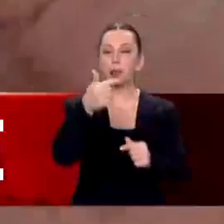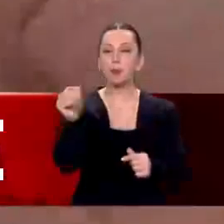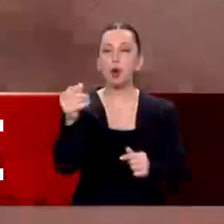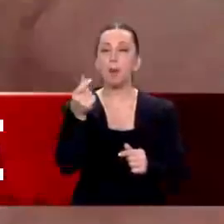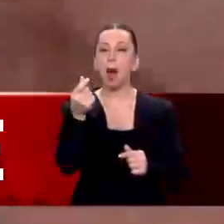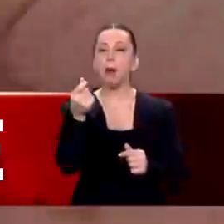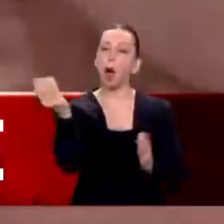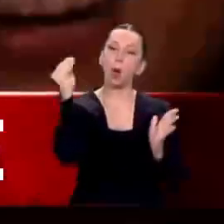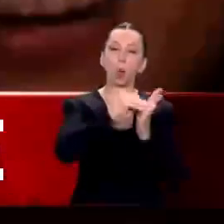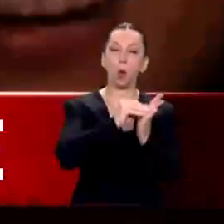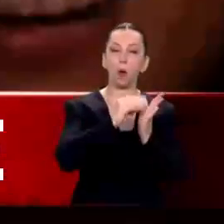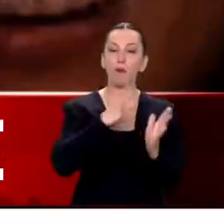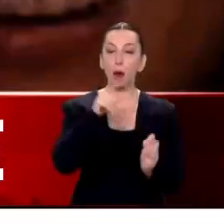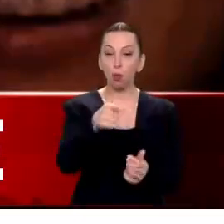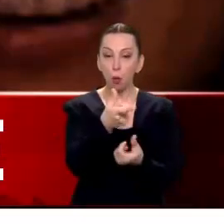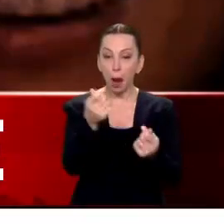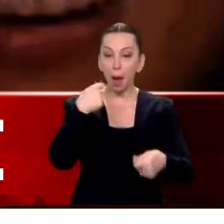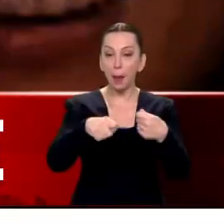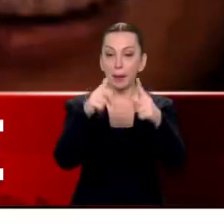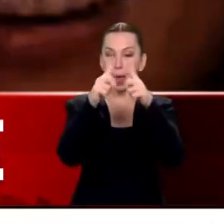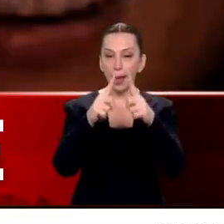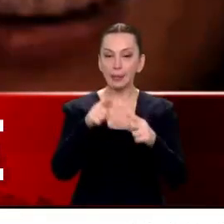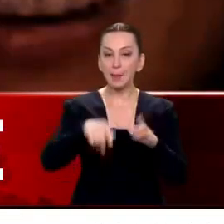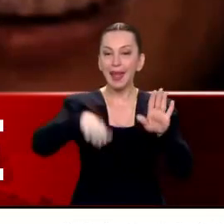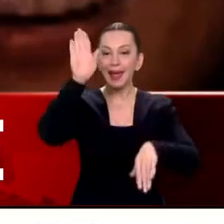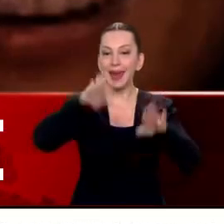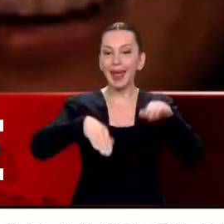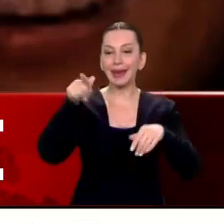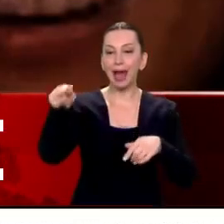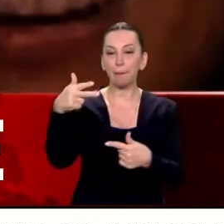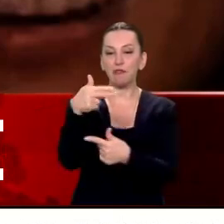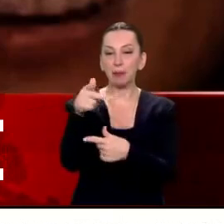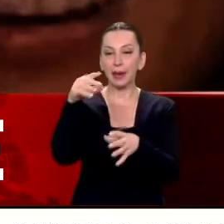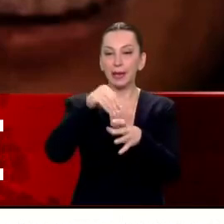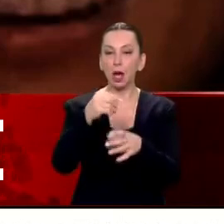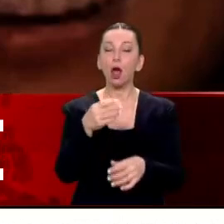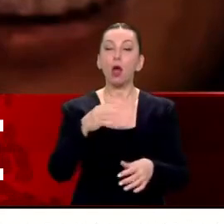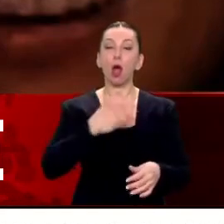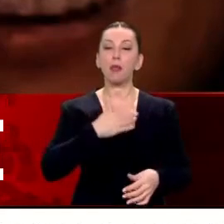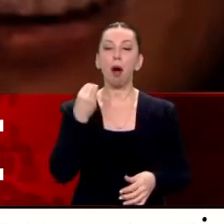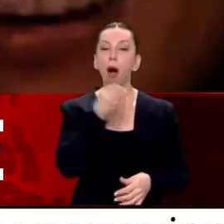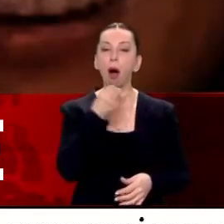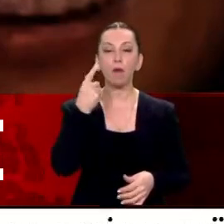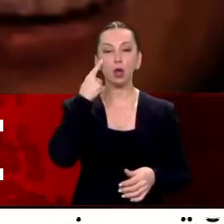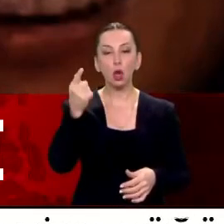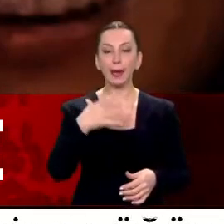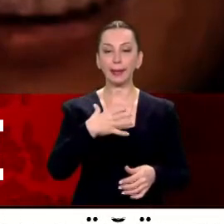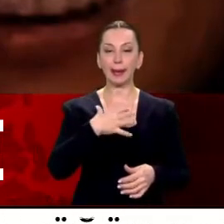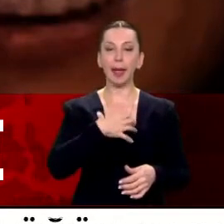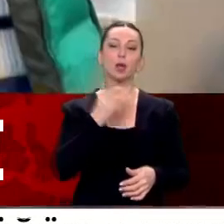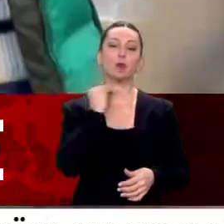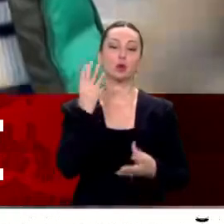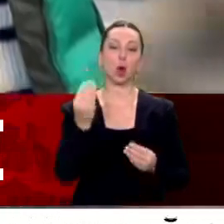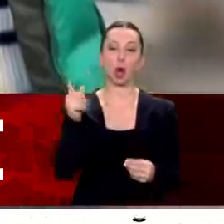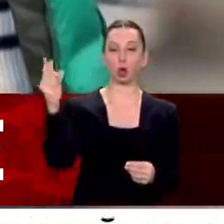para yatırıldığı belirtildi. Bu paralar banka hesaplarıma reklam prodüksiyon işiyle ilgili ön avans ödemeleri için şahsi borç olarak